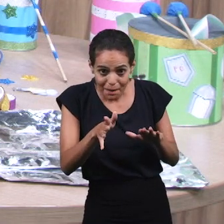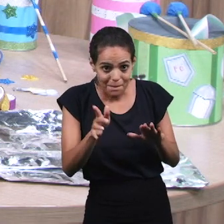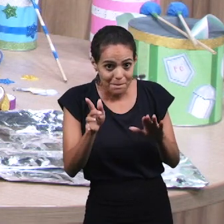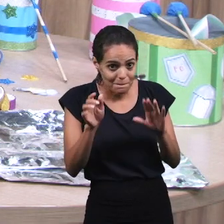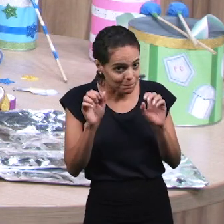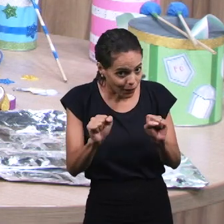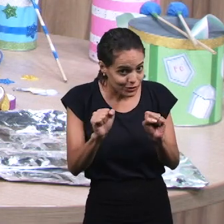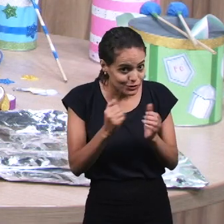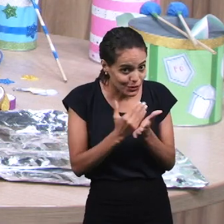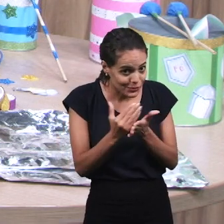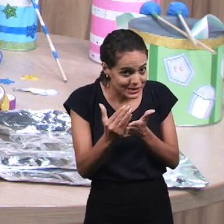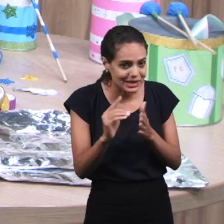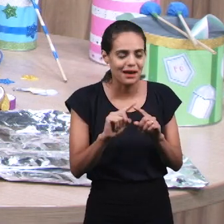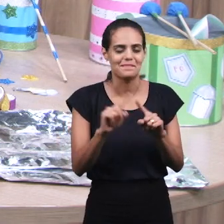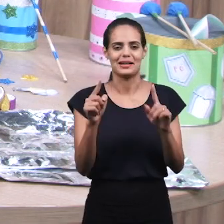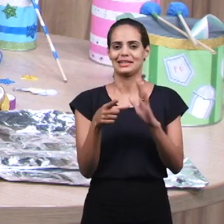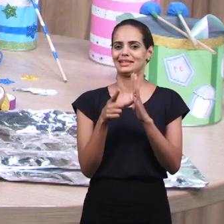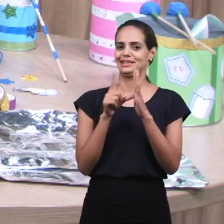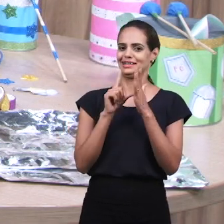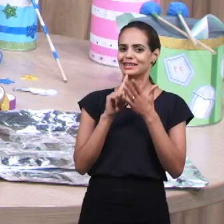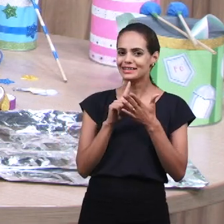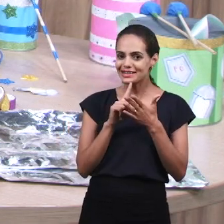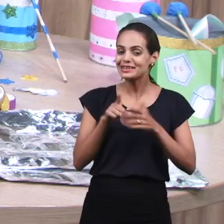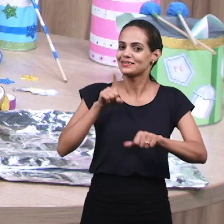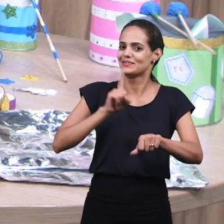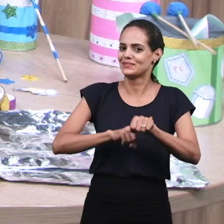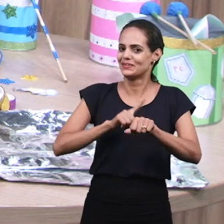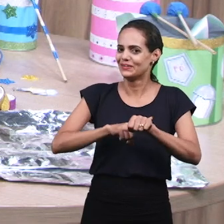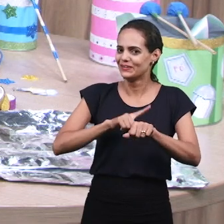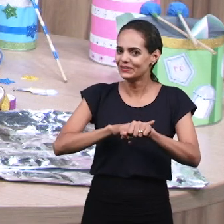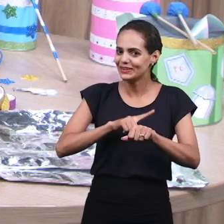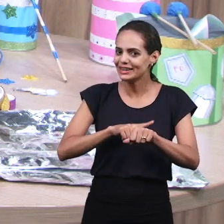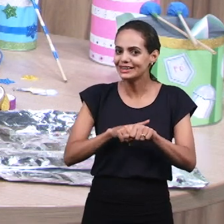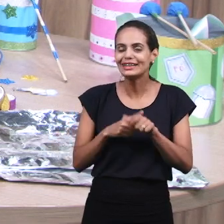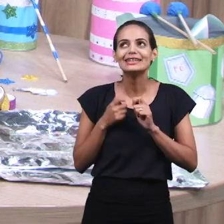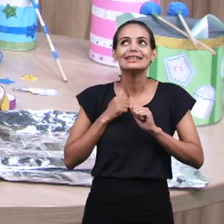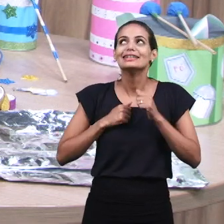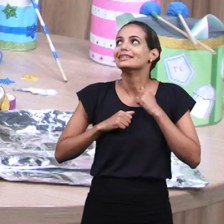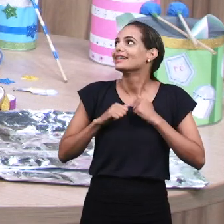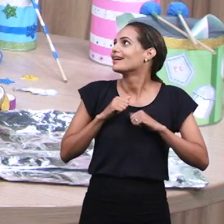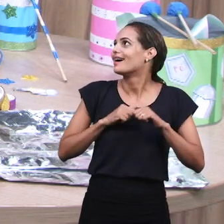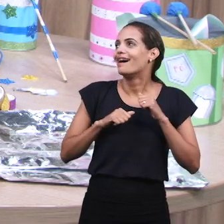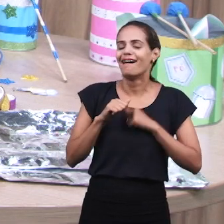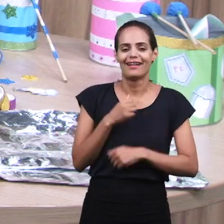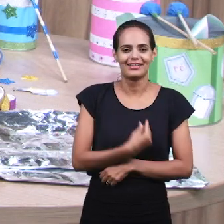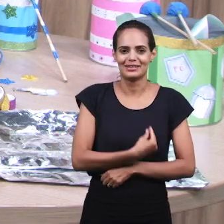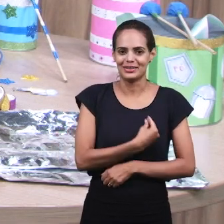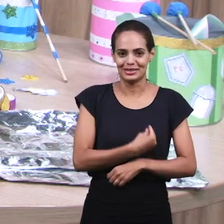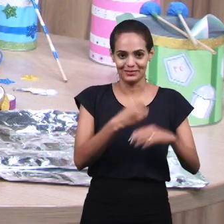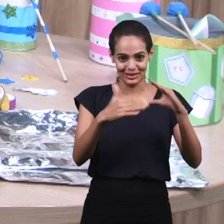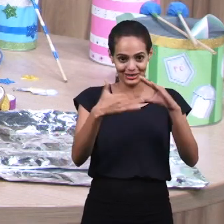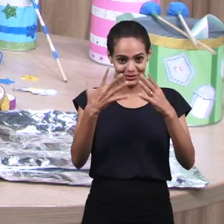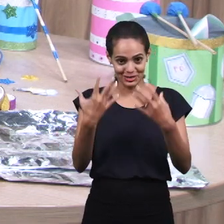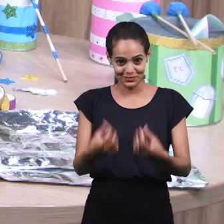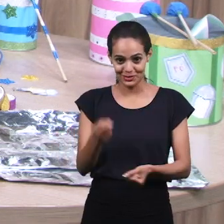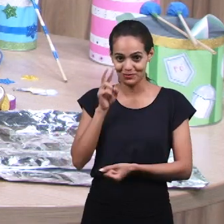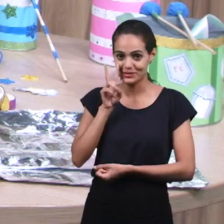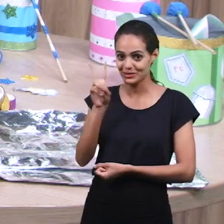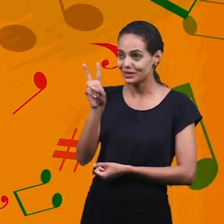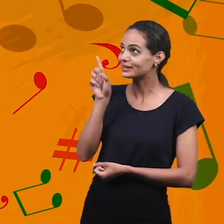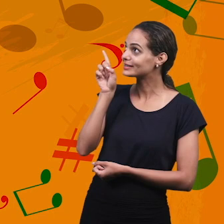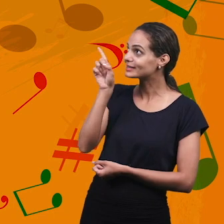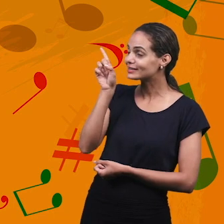de côté. Nous pouvons commencer, mais avant, nous passons au moment si attendu, les participations. Nous allons assister.